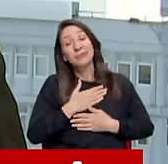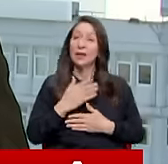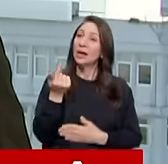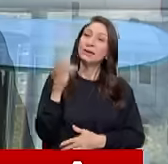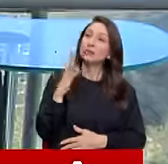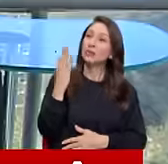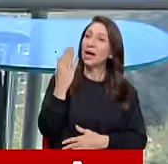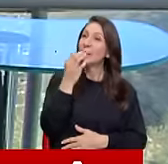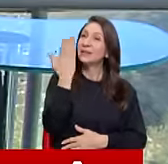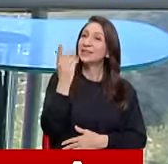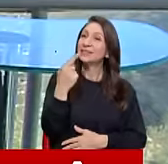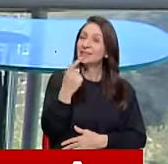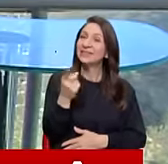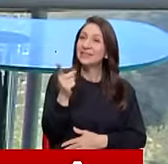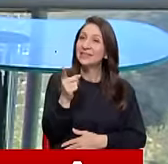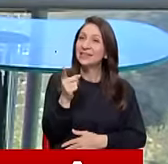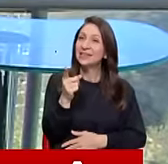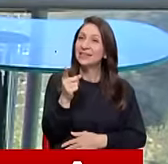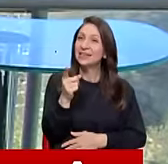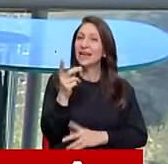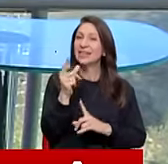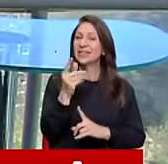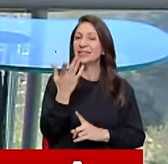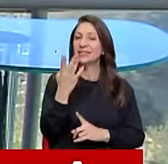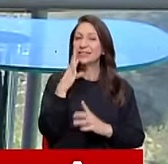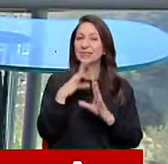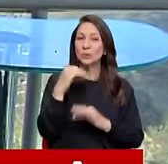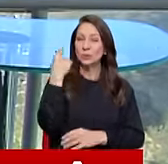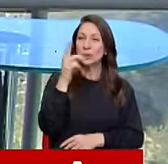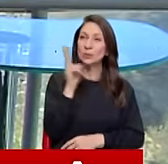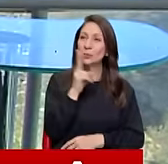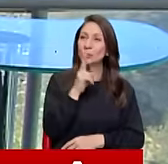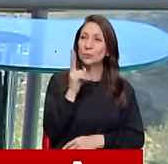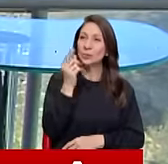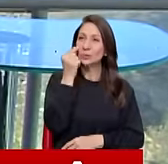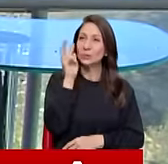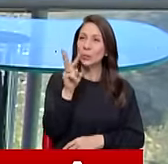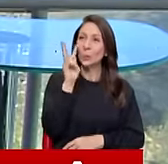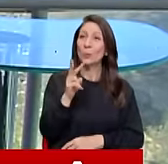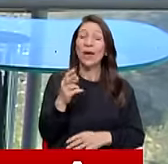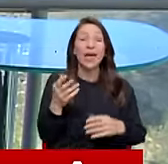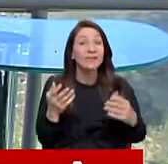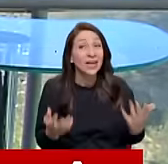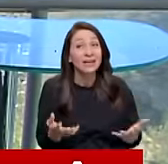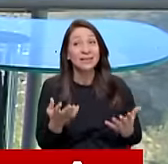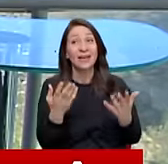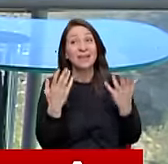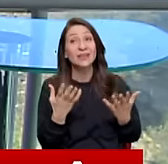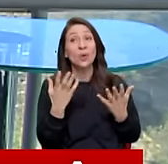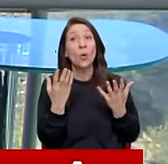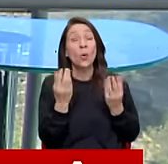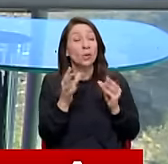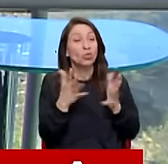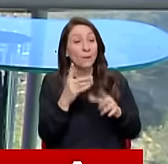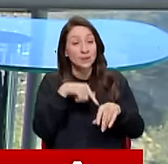haberi izlerken dediniz ki ya İlker, insanların yüzlerinin güldüğüne tanık ediyorum. Evet, yani o kadar